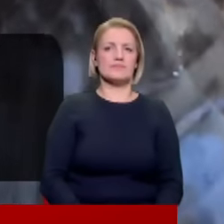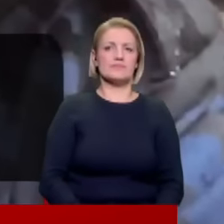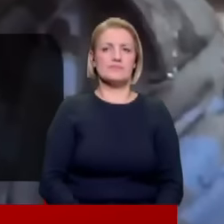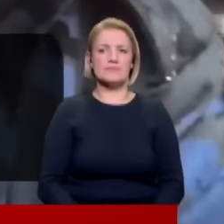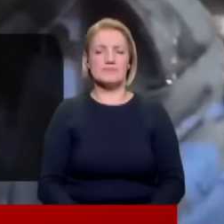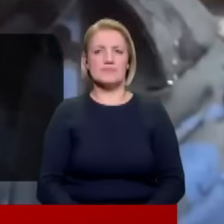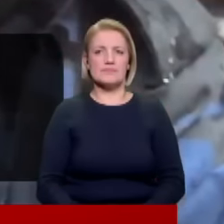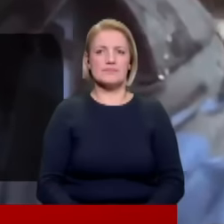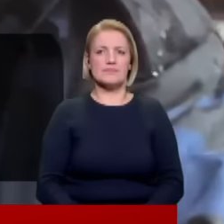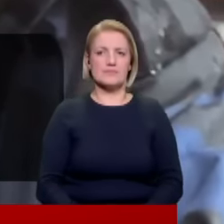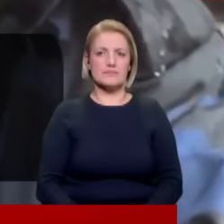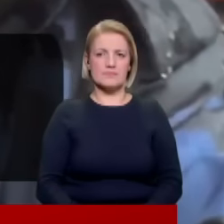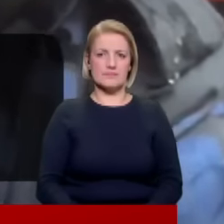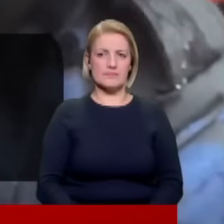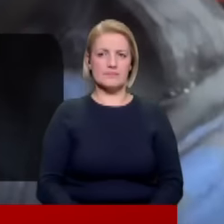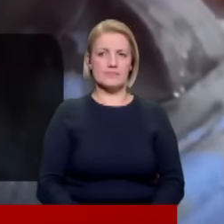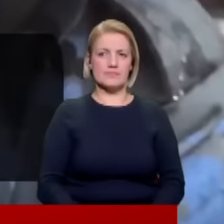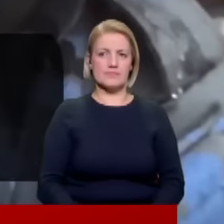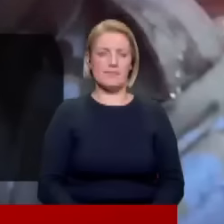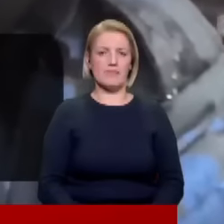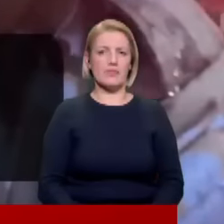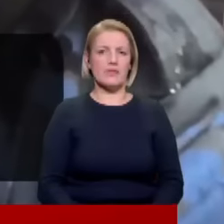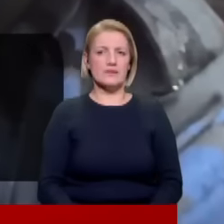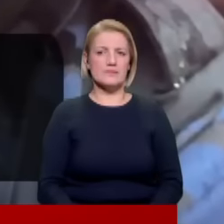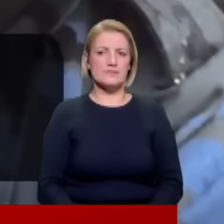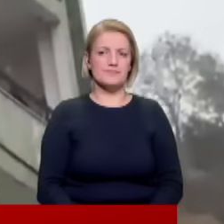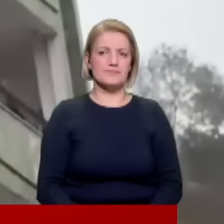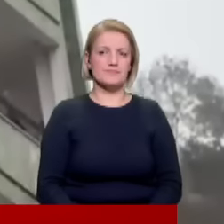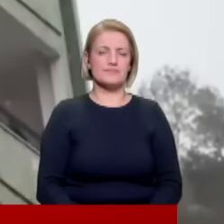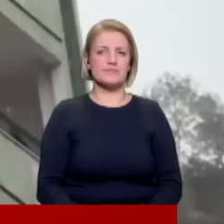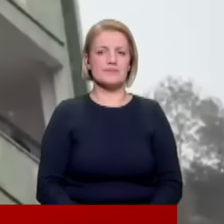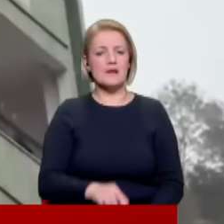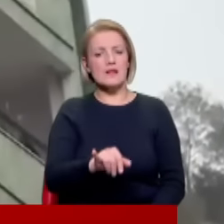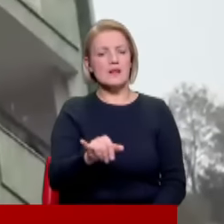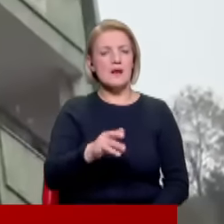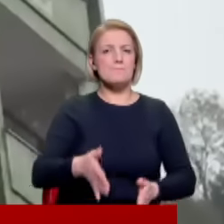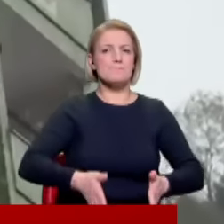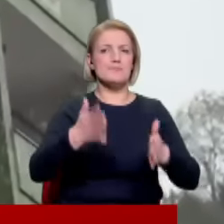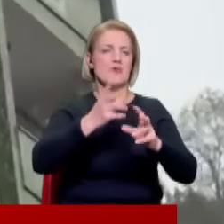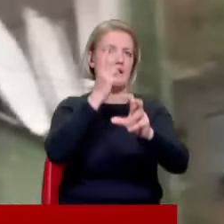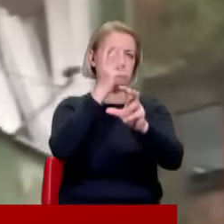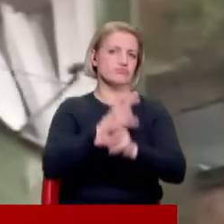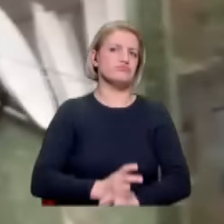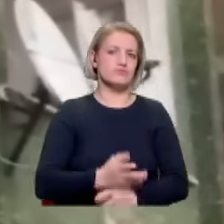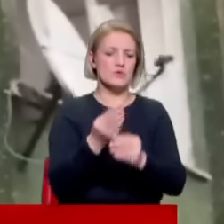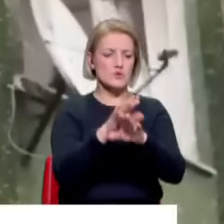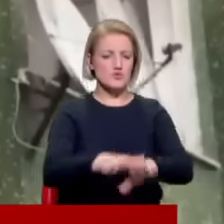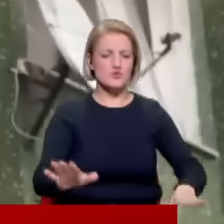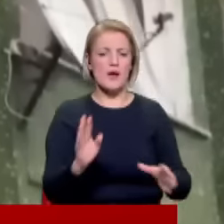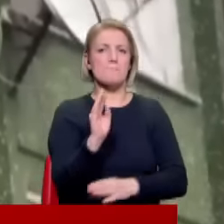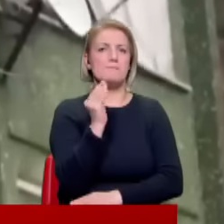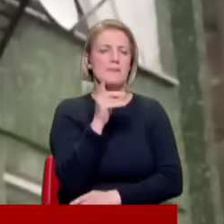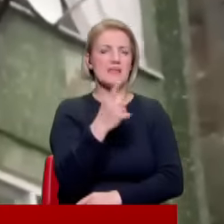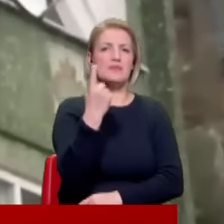alışmışız. Belediyelerin de imkanları sınırlı. Her yere önlem alma şansımız yok. Yan binalarda da tahliyeler gerçekleşti. Çocuklar,